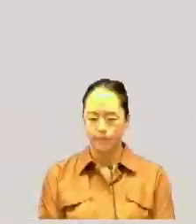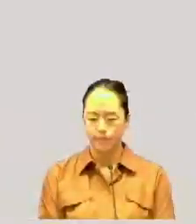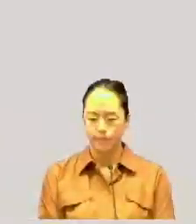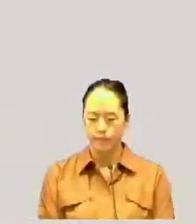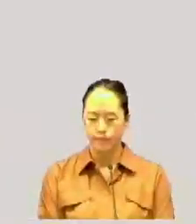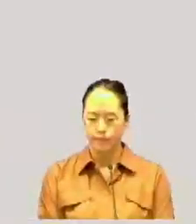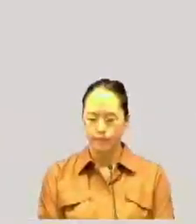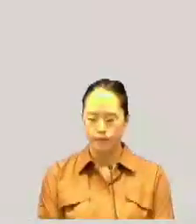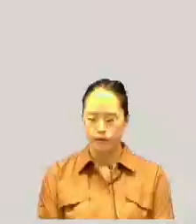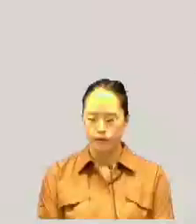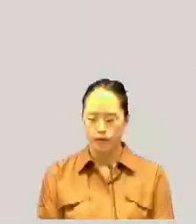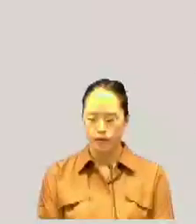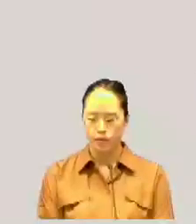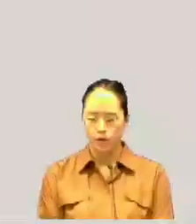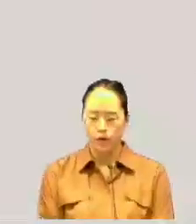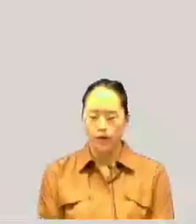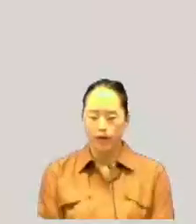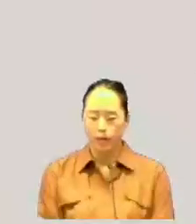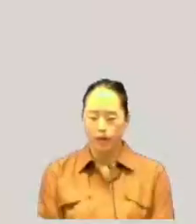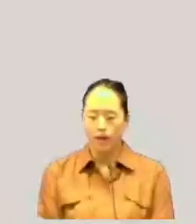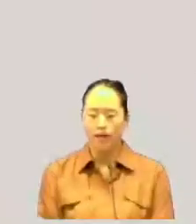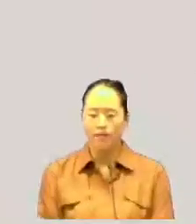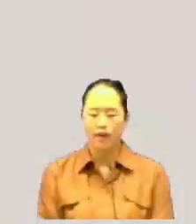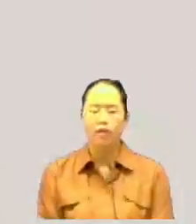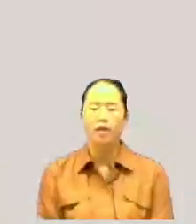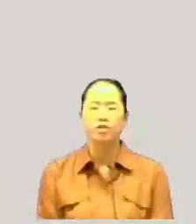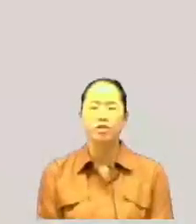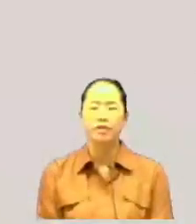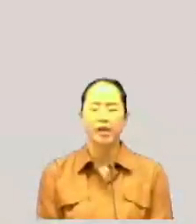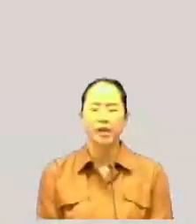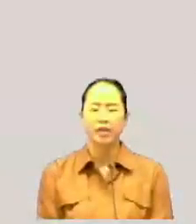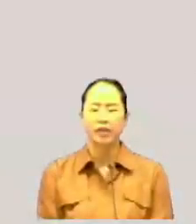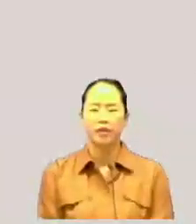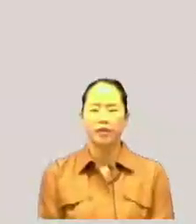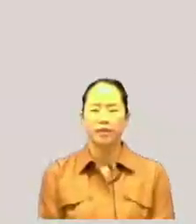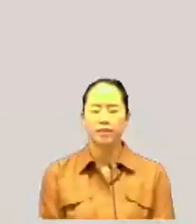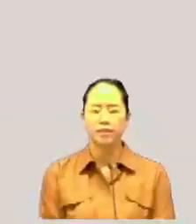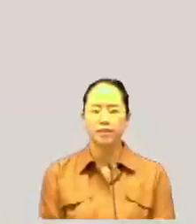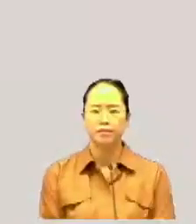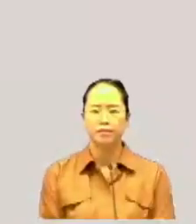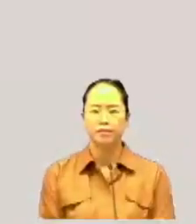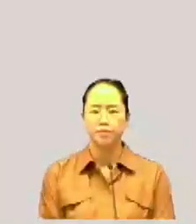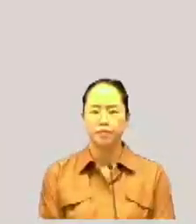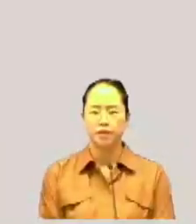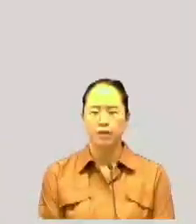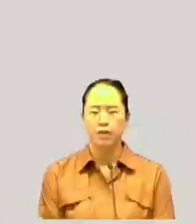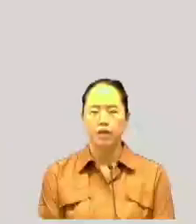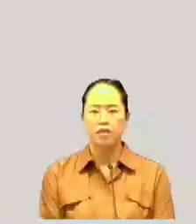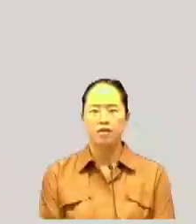之前就有的那位。我呢立大地根基的时候你在哪里呢？